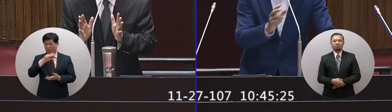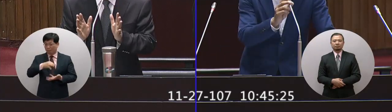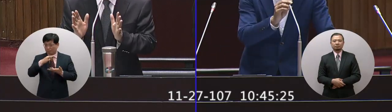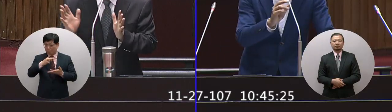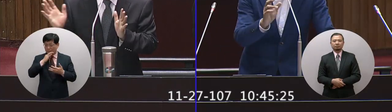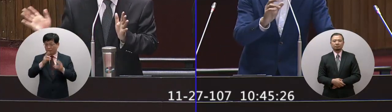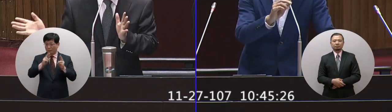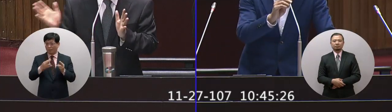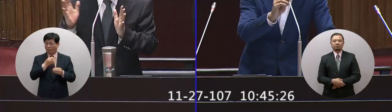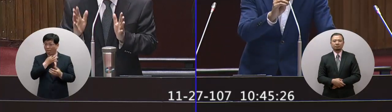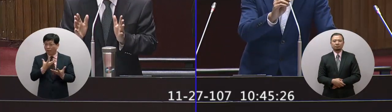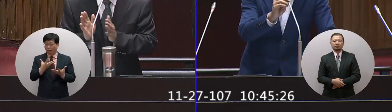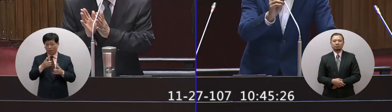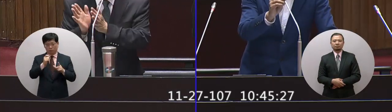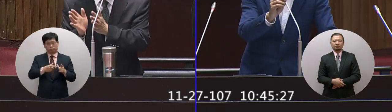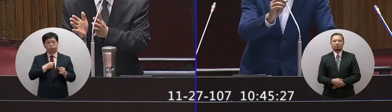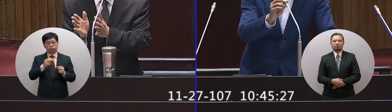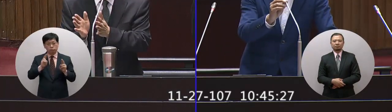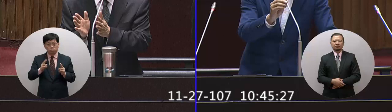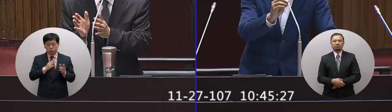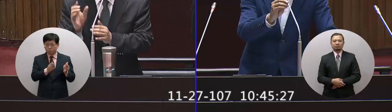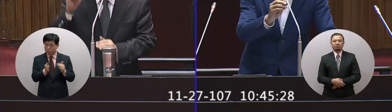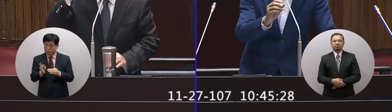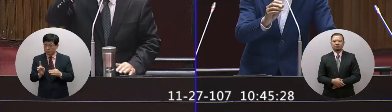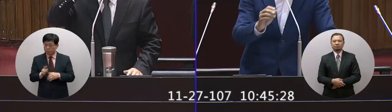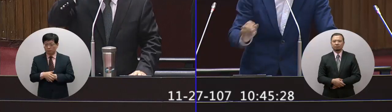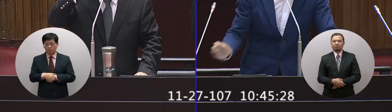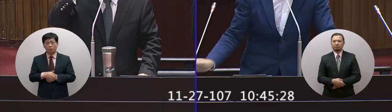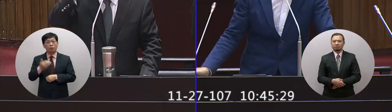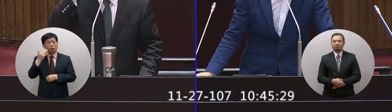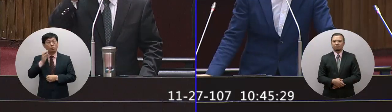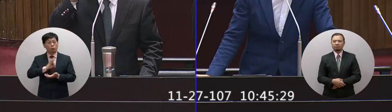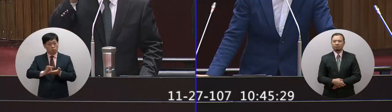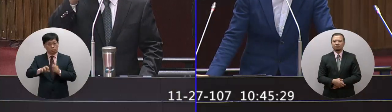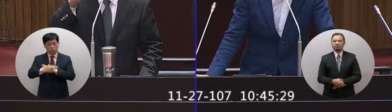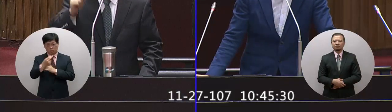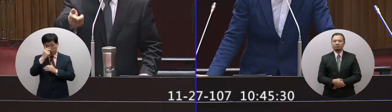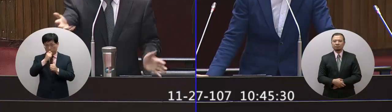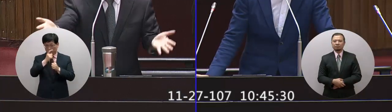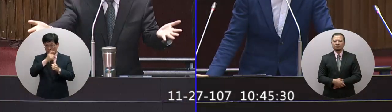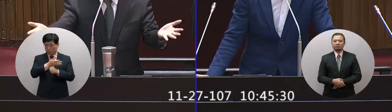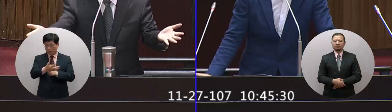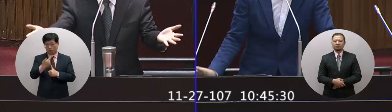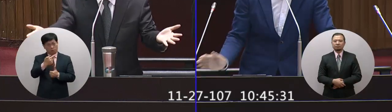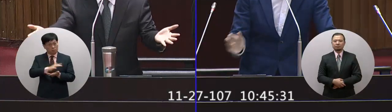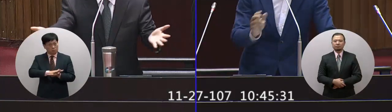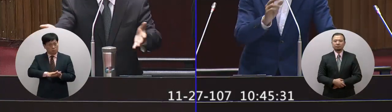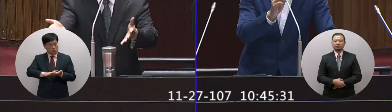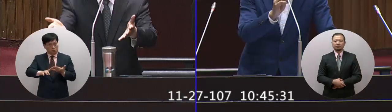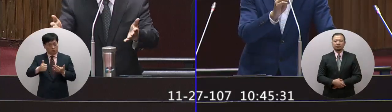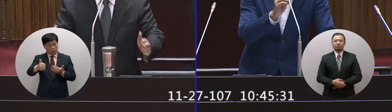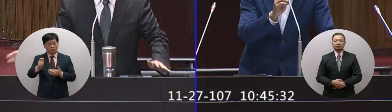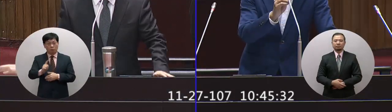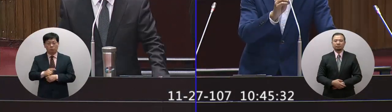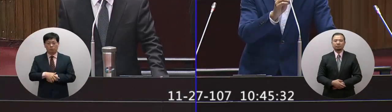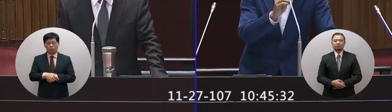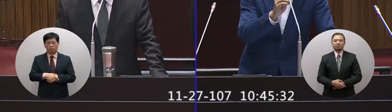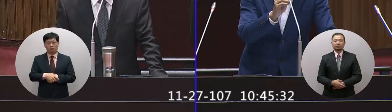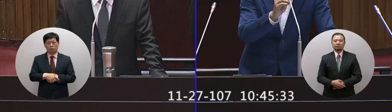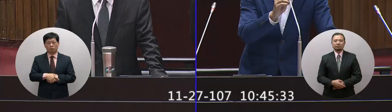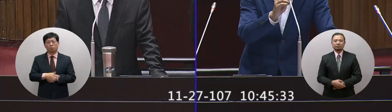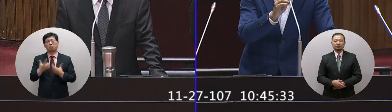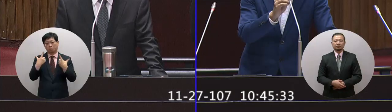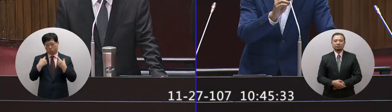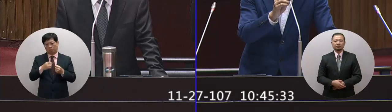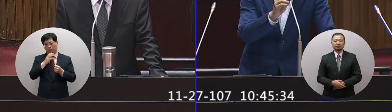心没电，企业要回来，所以就会走向哪里？你如果以空污作为标准的话，那最好的能源就是